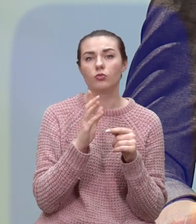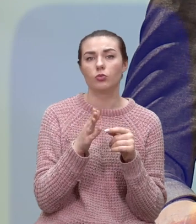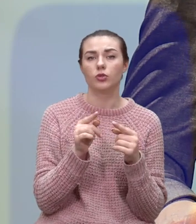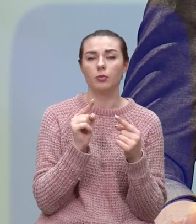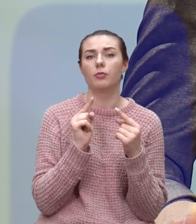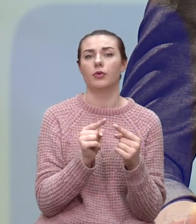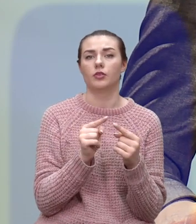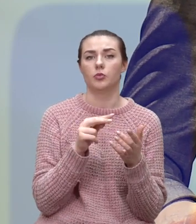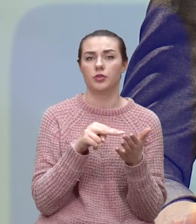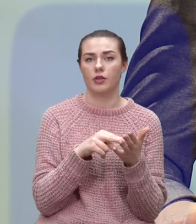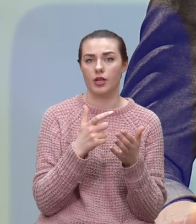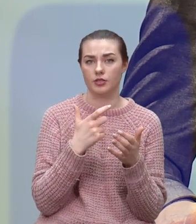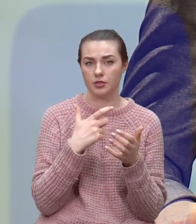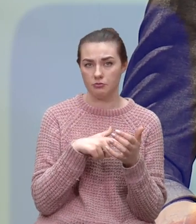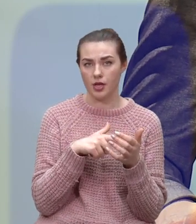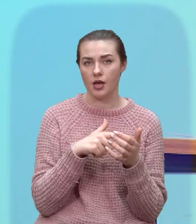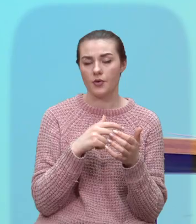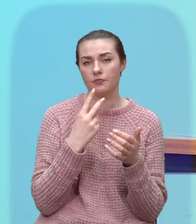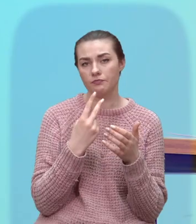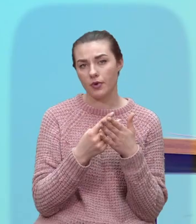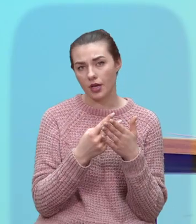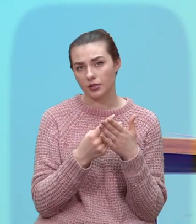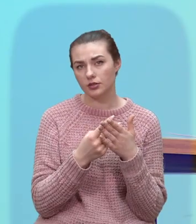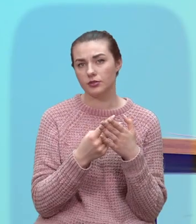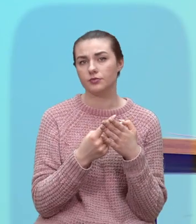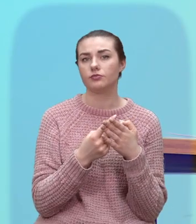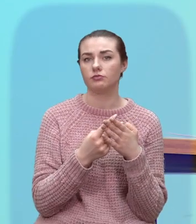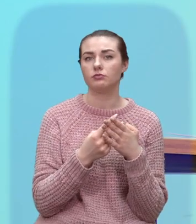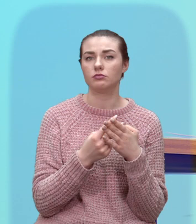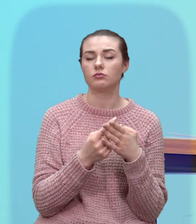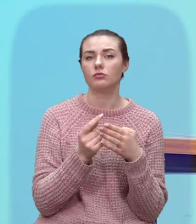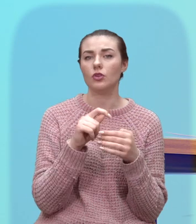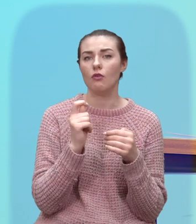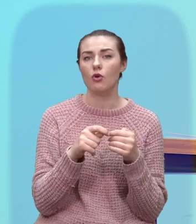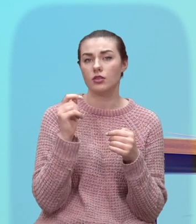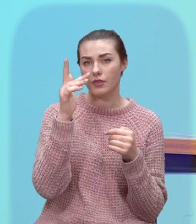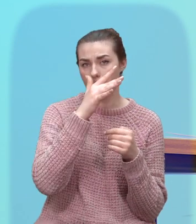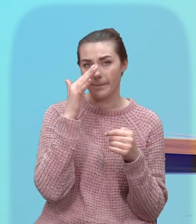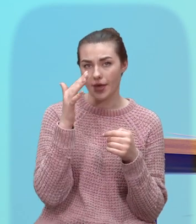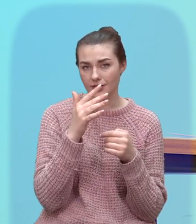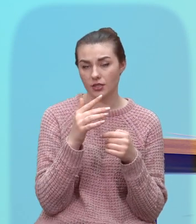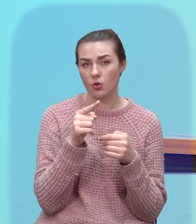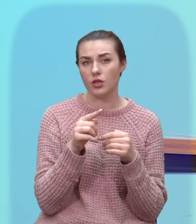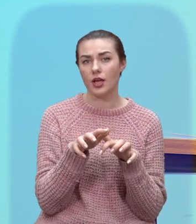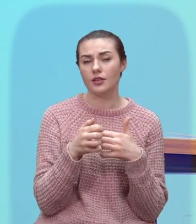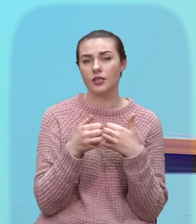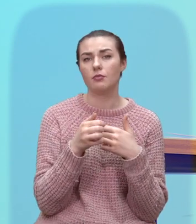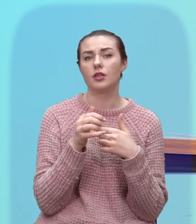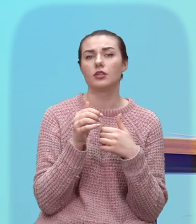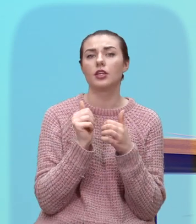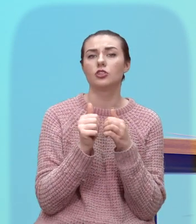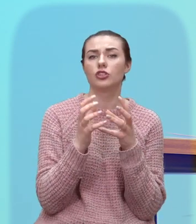будет противопоставлять себя представить предводители воинства небесного он